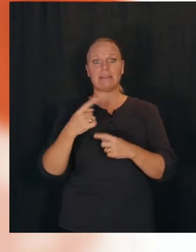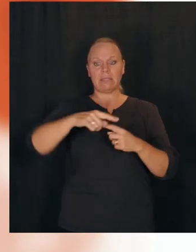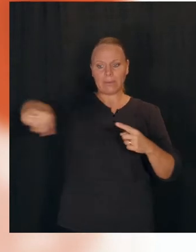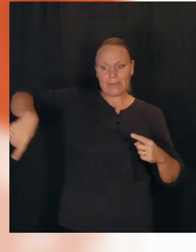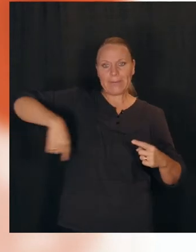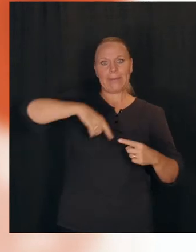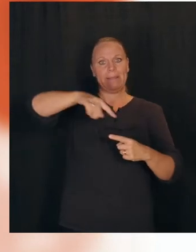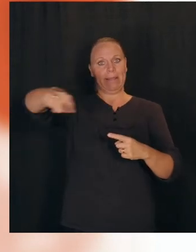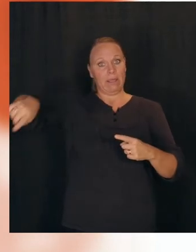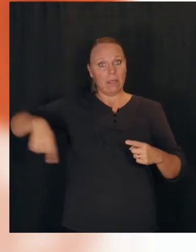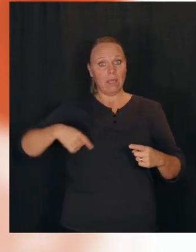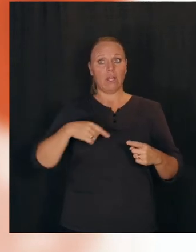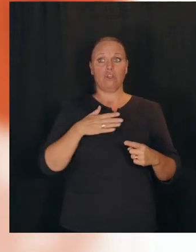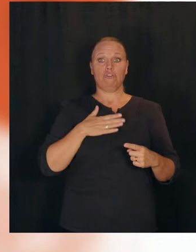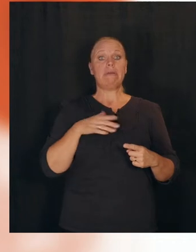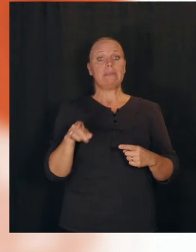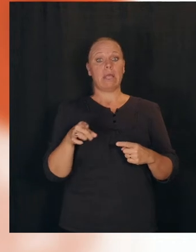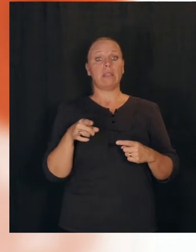så flexibel entré.